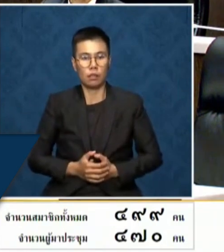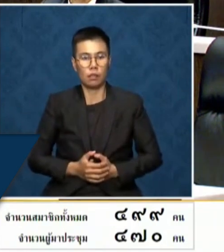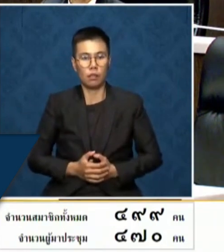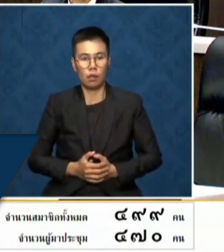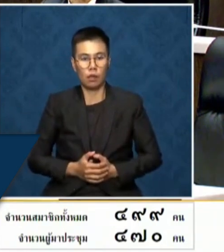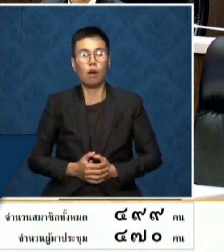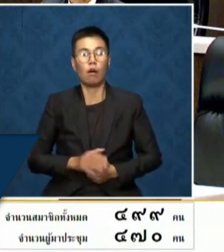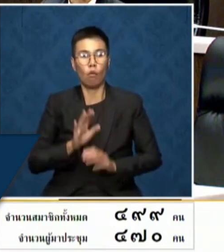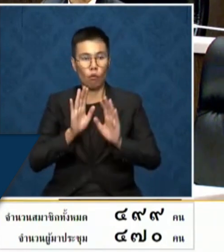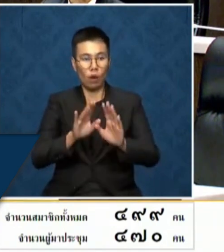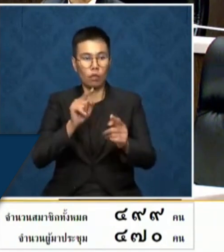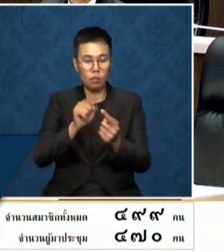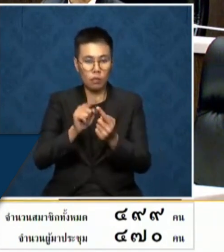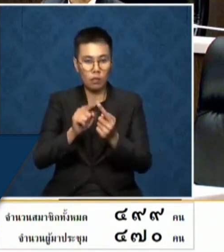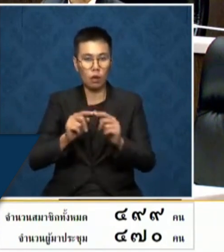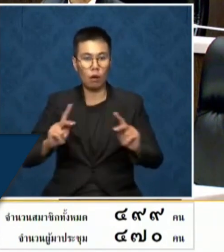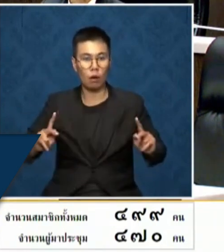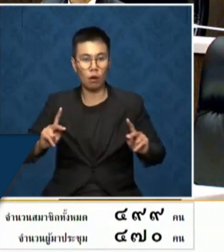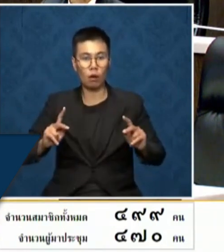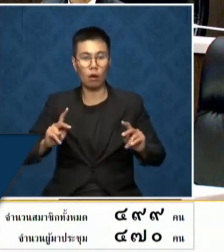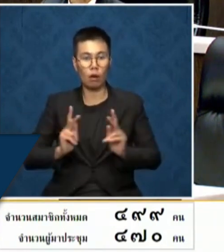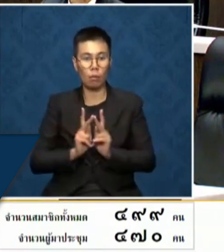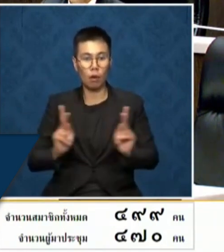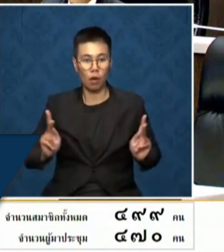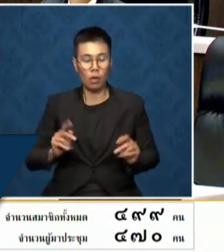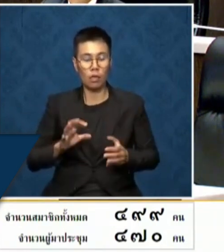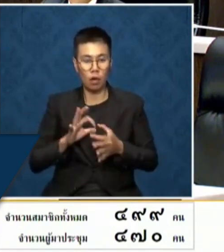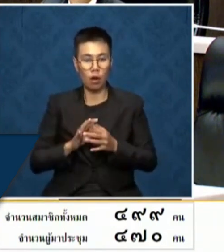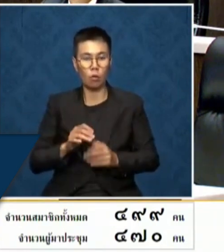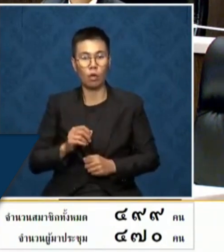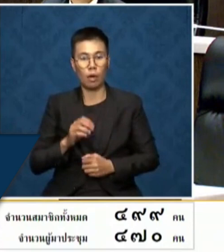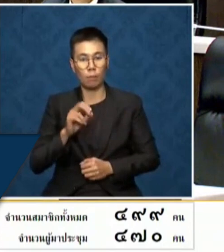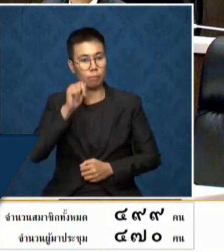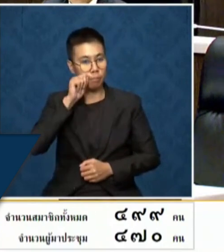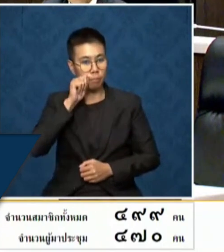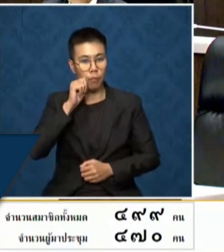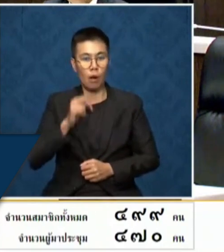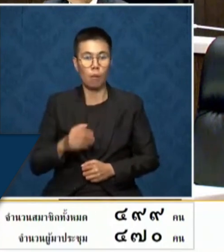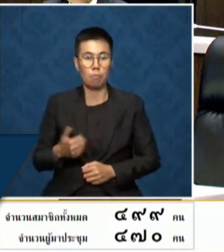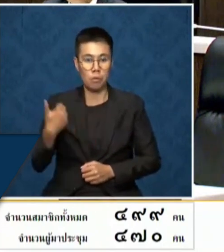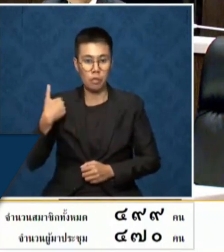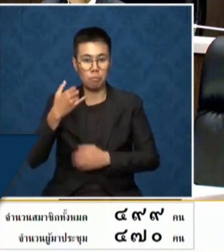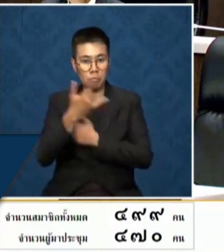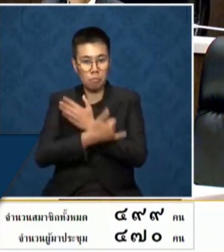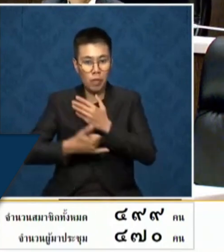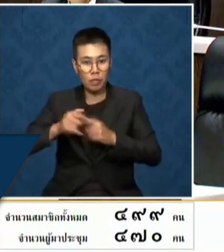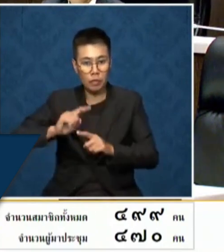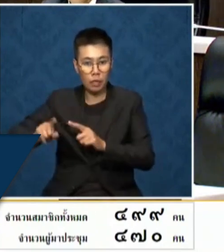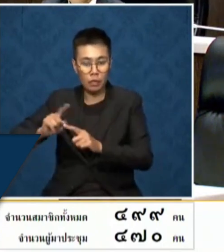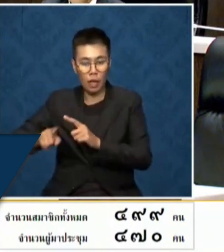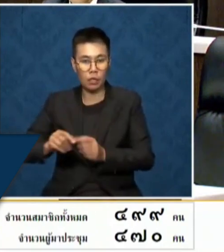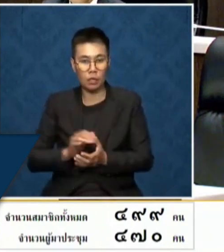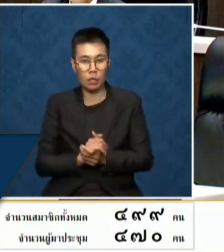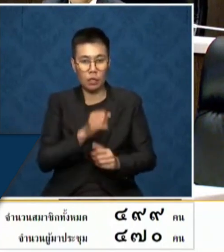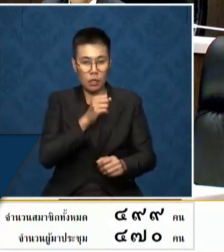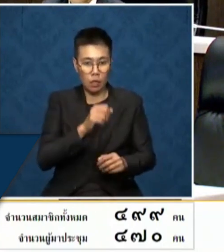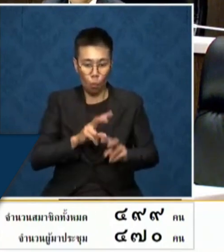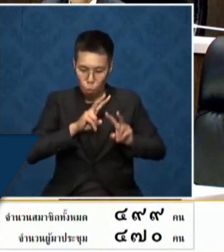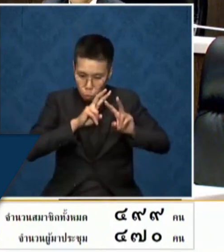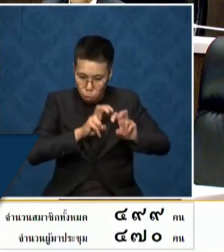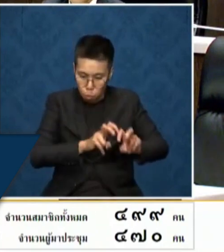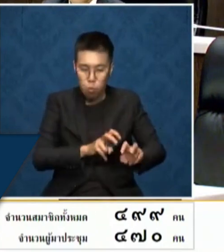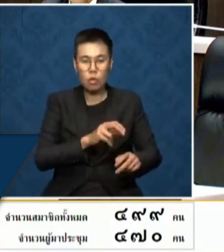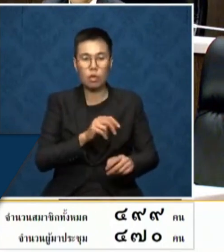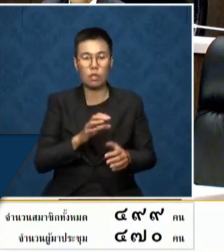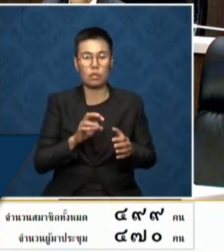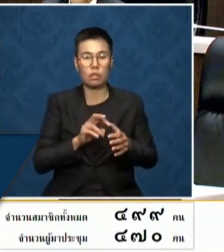เกี่ยวกับทรัพยากรน้ำดูเรื่องนี้เถอะครับหลายประเทศเริ่มดูเรื่องนี้แล้วเขารู้แล้วครับว่าน้ำ